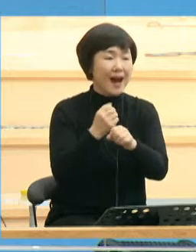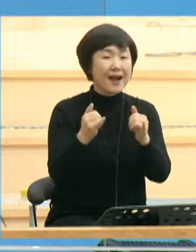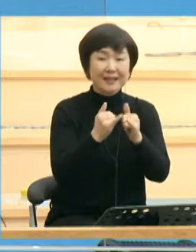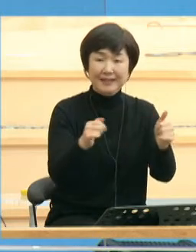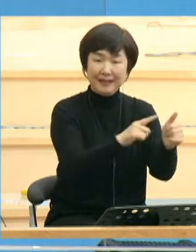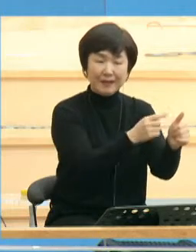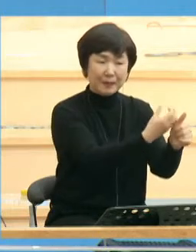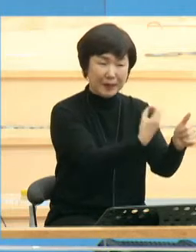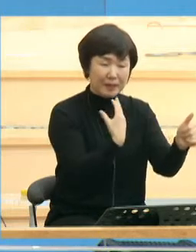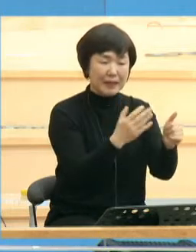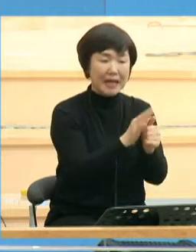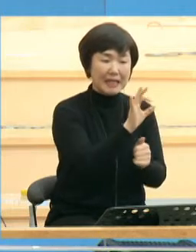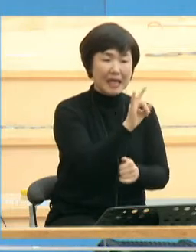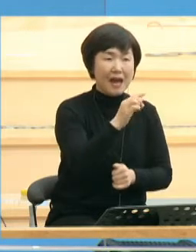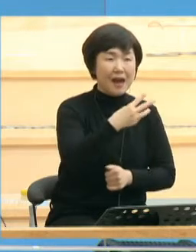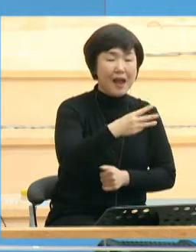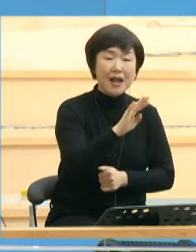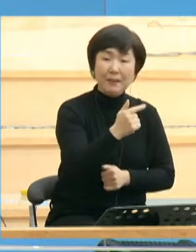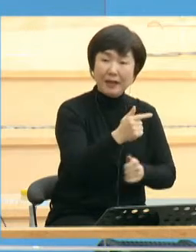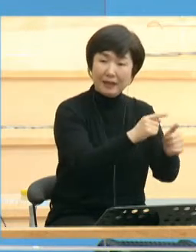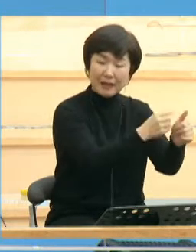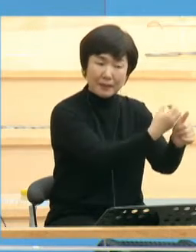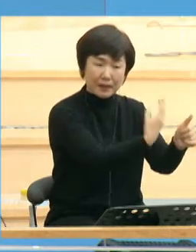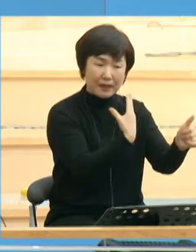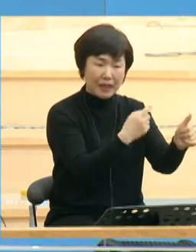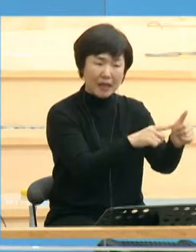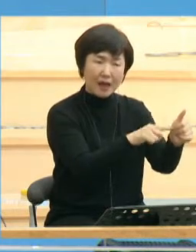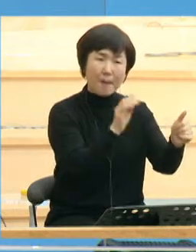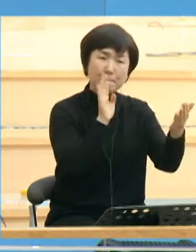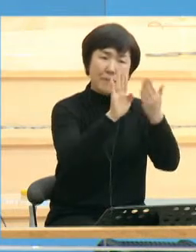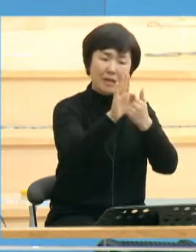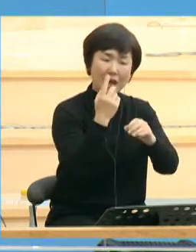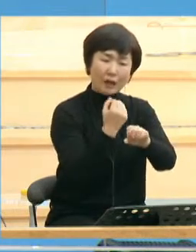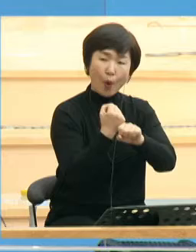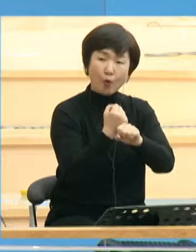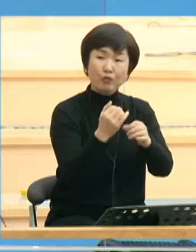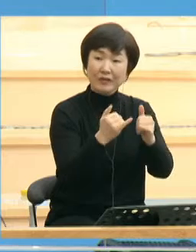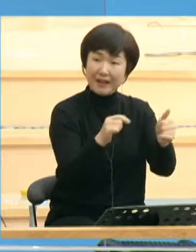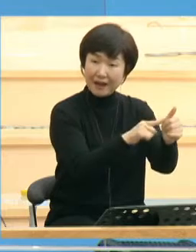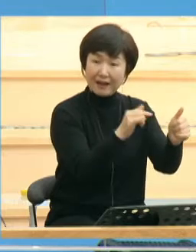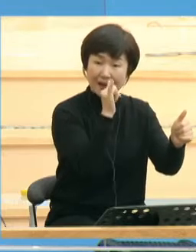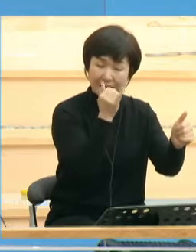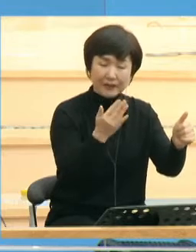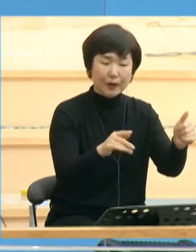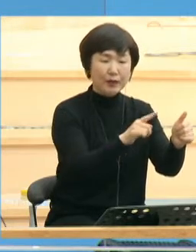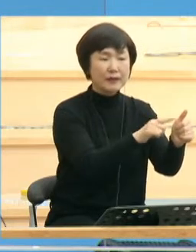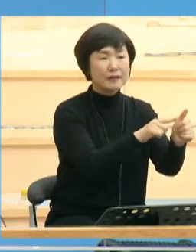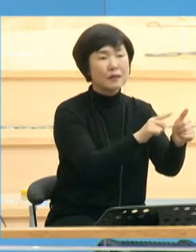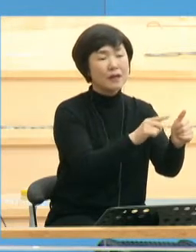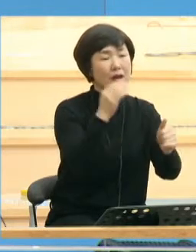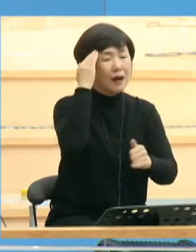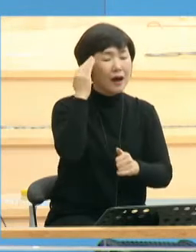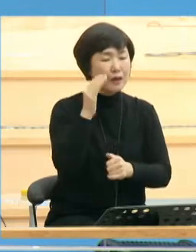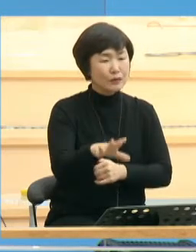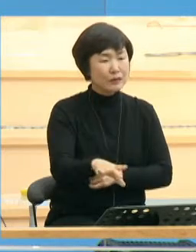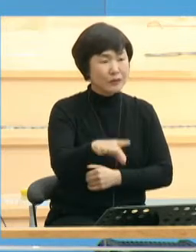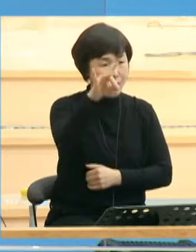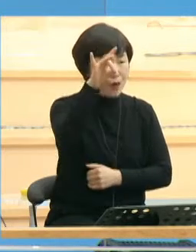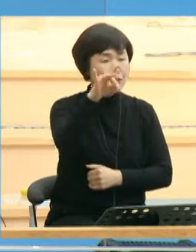거에요 앨빈 토플러 처럼 미래 학자 라고 엘빈 토플러가 있는데 한국 최초로